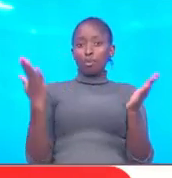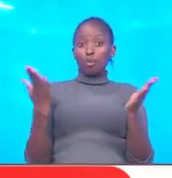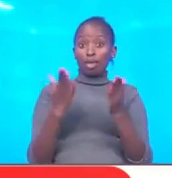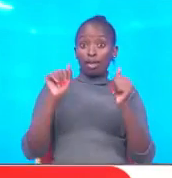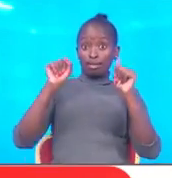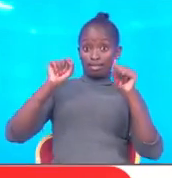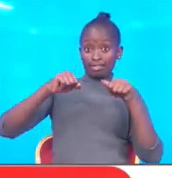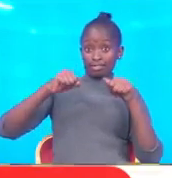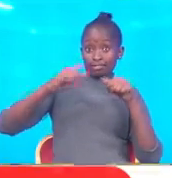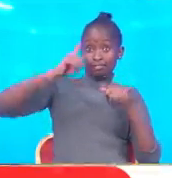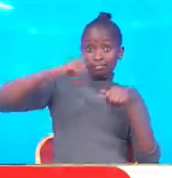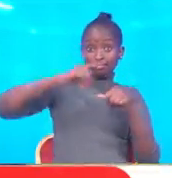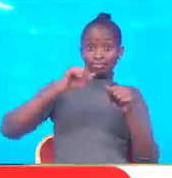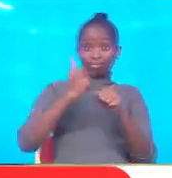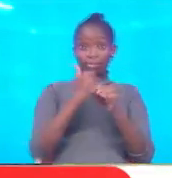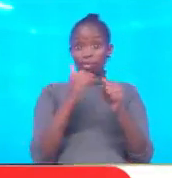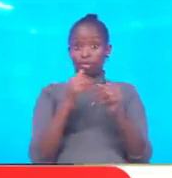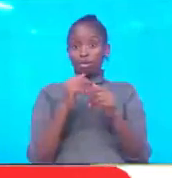Sitapita nipande nikijificha.